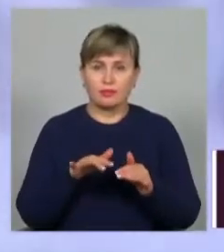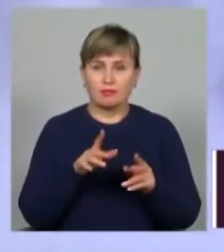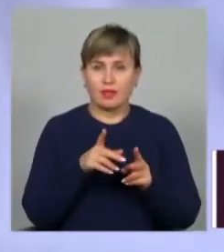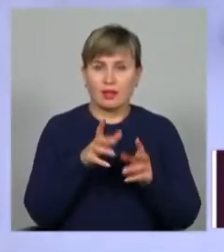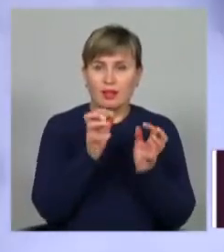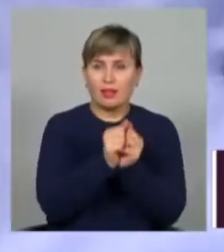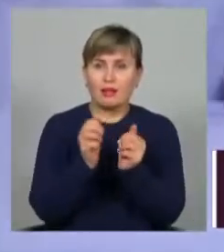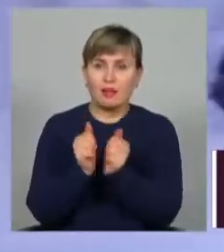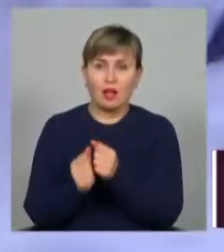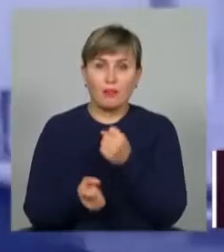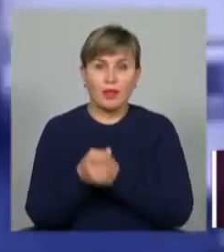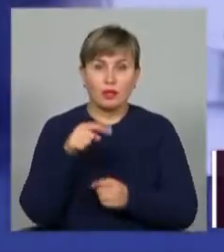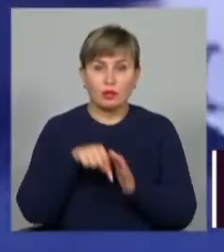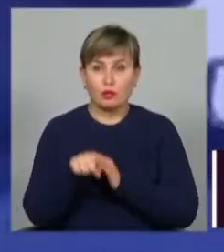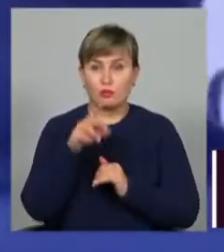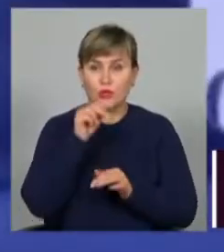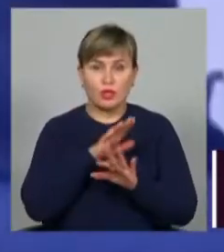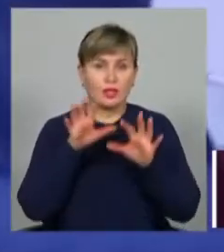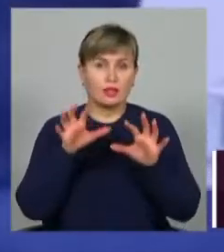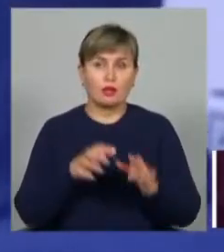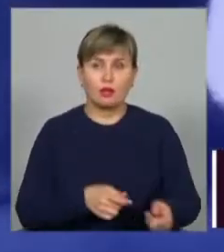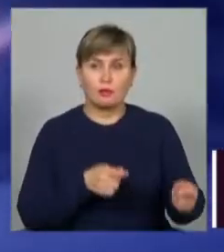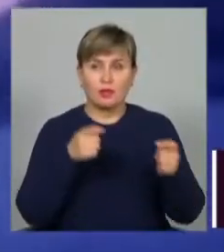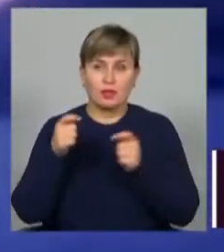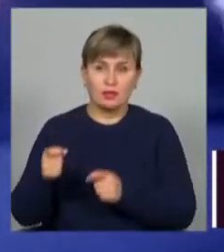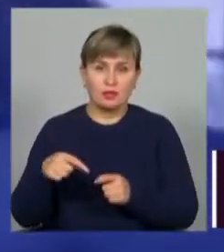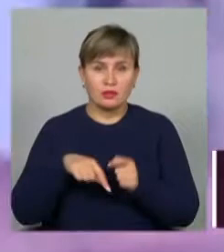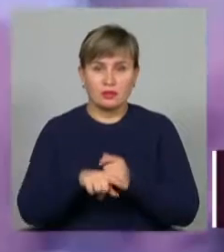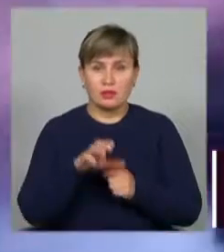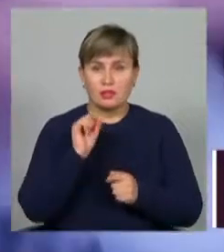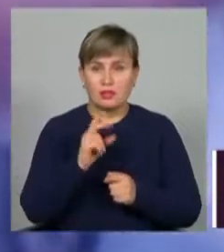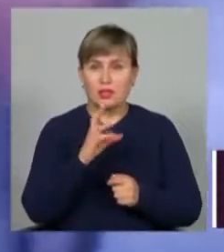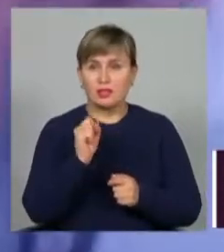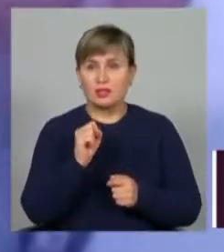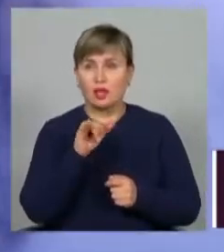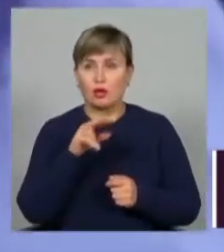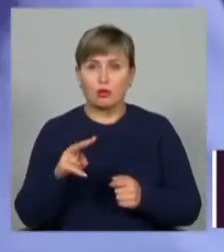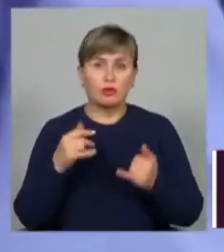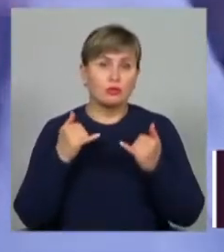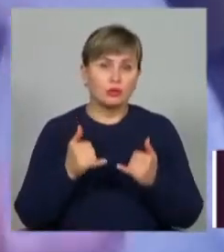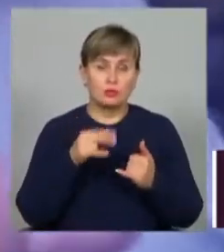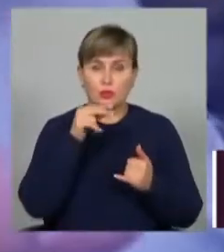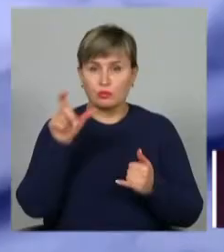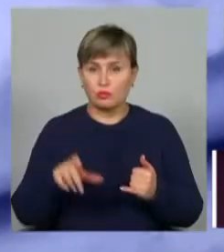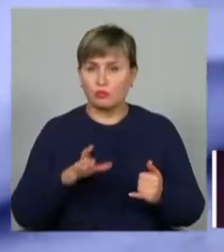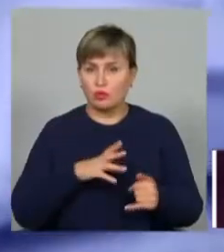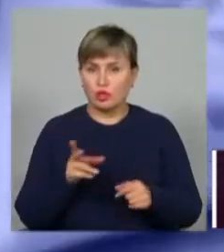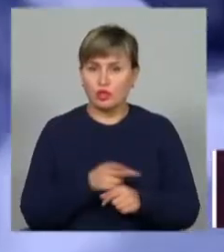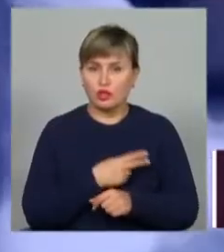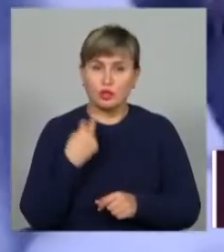«Браконьер». Они обнаружили, что мужчина нелегально перевозил сексаул через границы страны. Теперь обвиняемому грозит